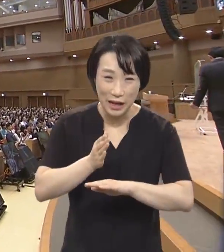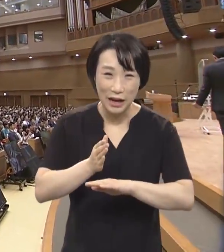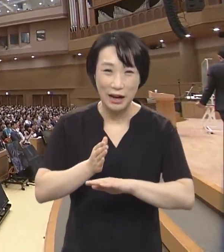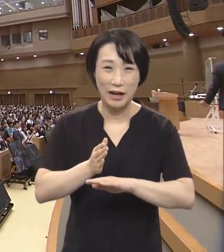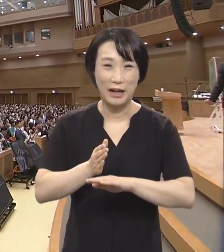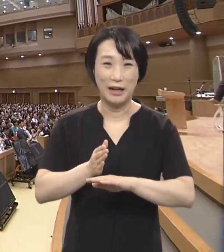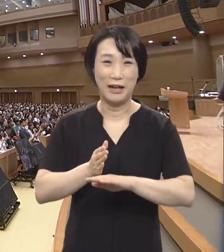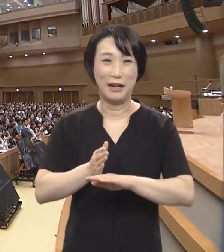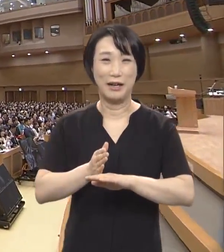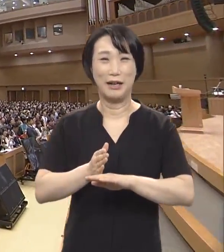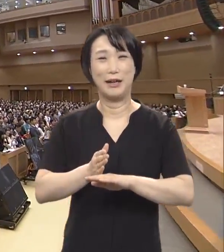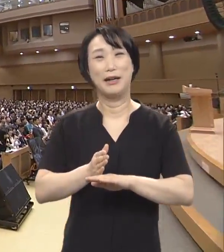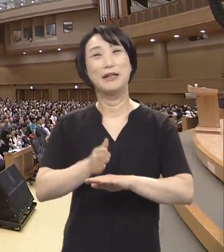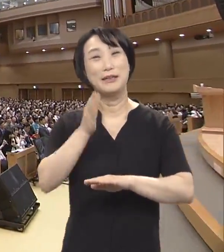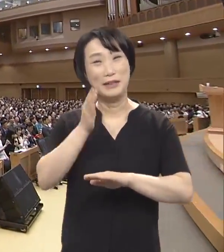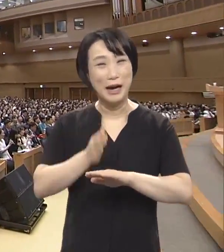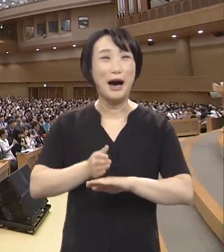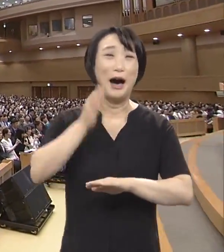감사,